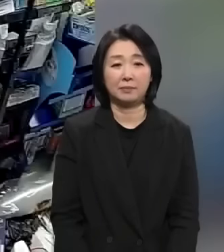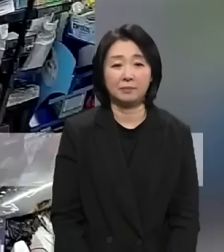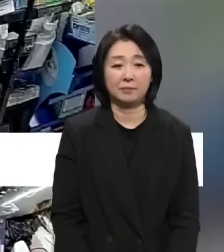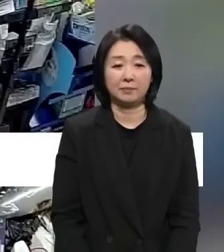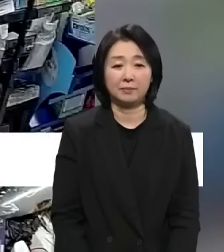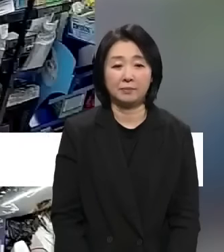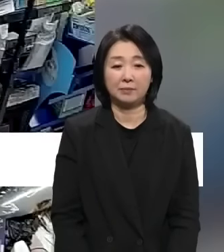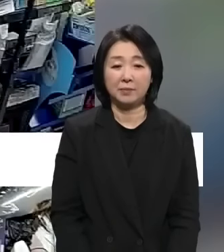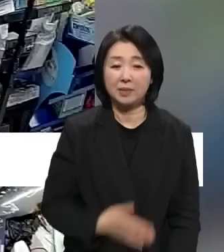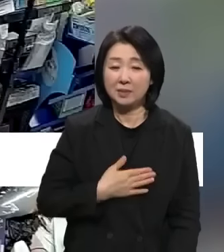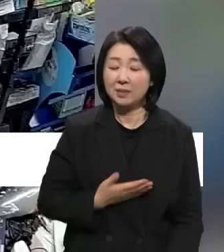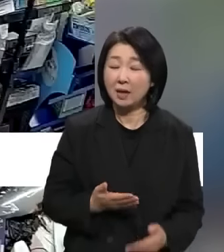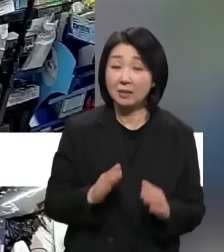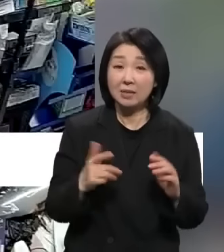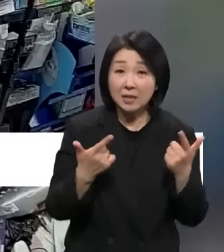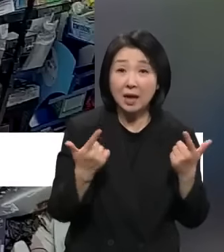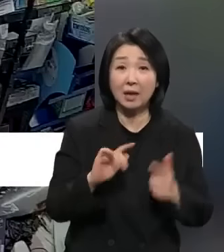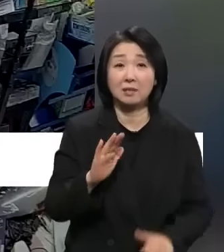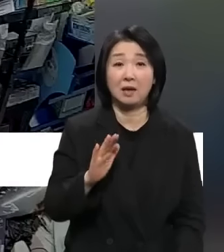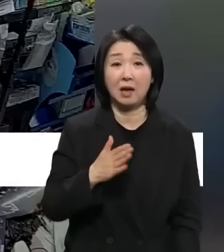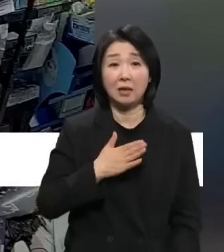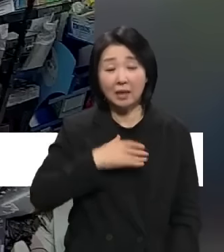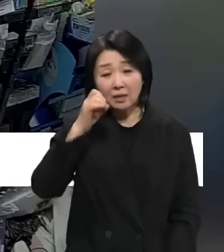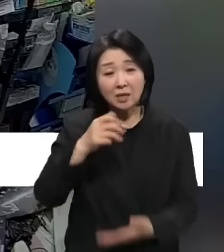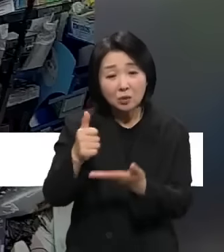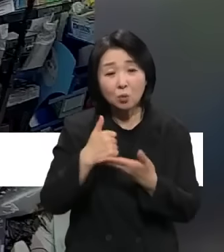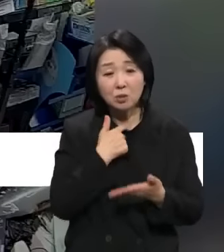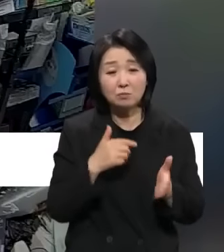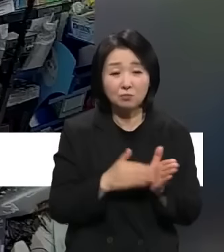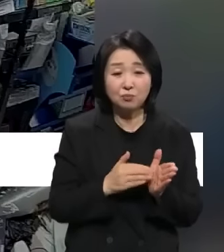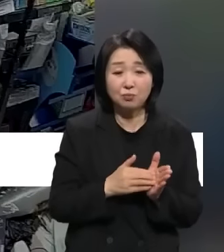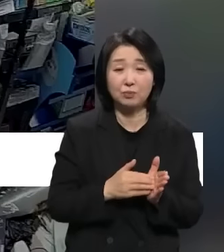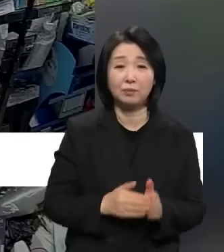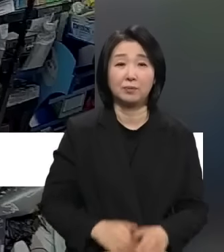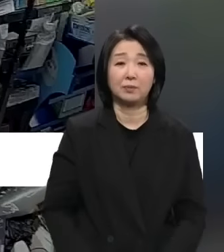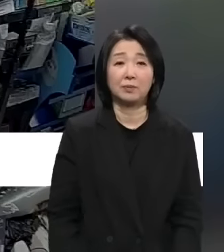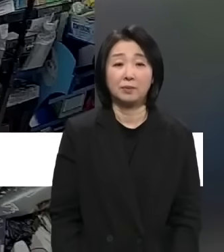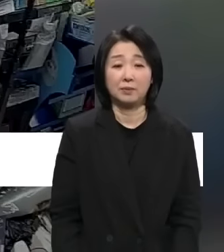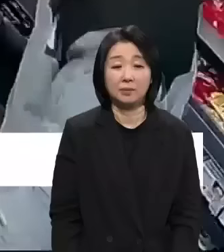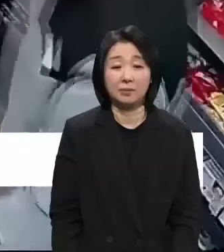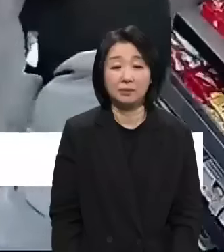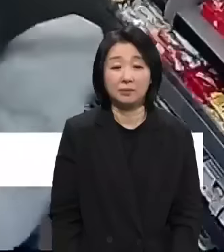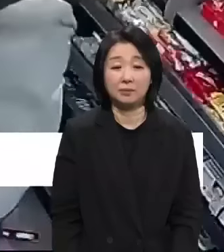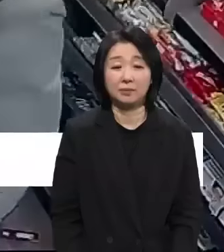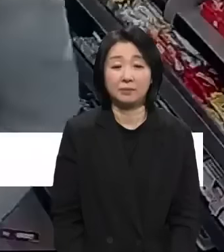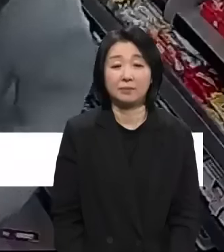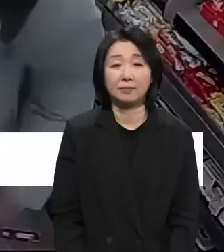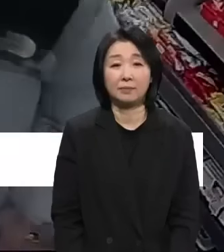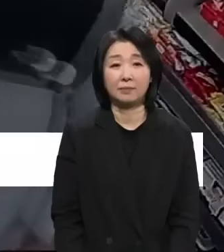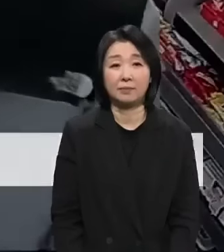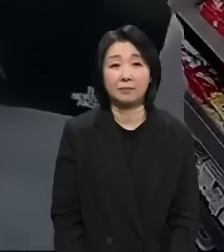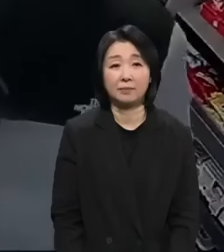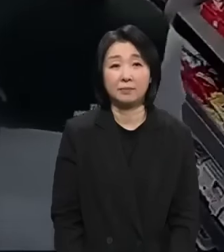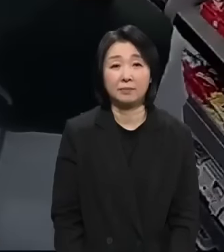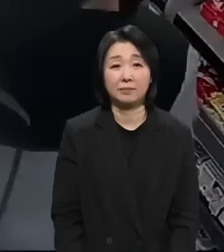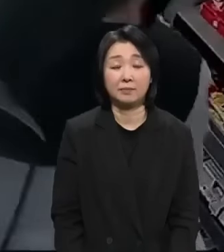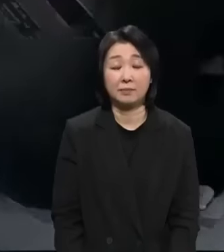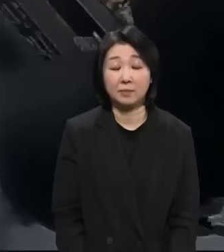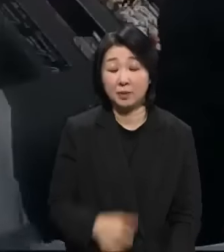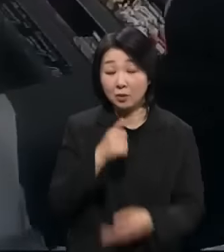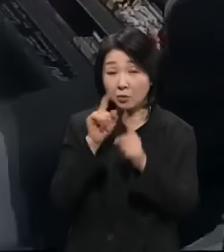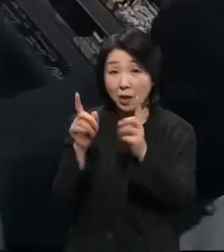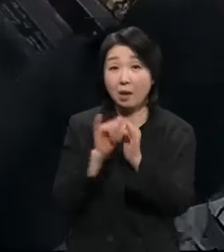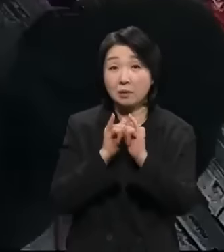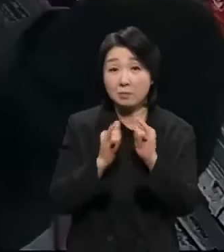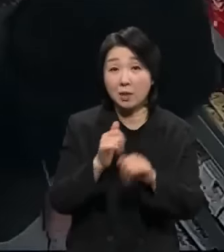Let me out. She's stabbing me. Brother, please. He's gonna get me. Stabbing me.